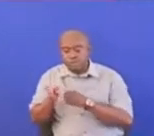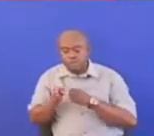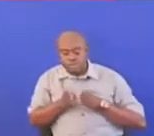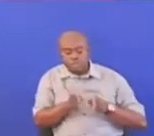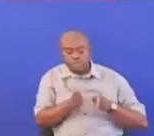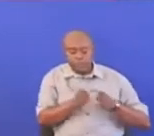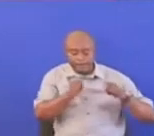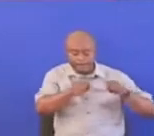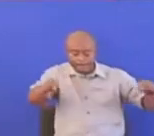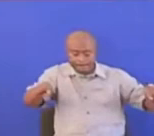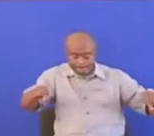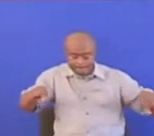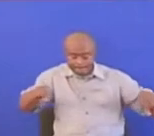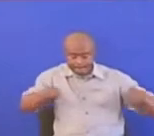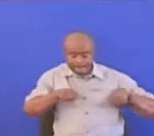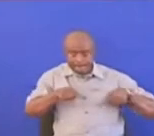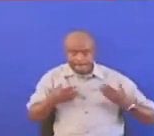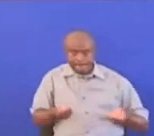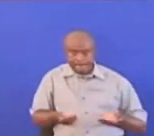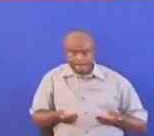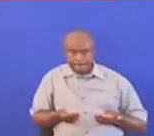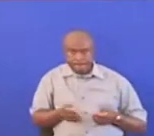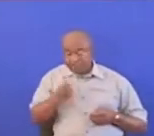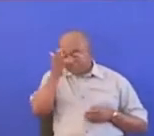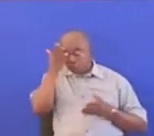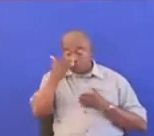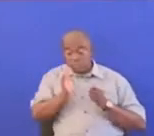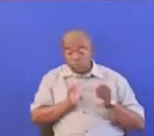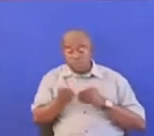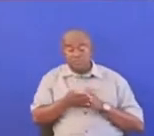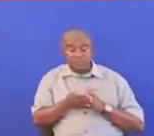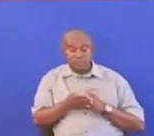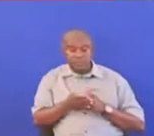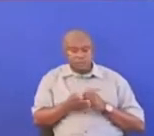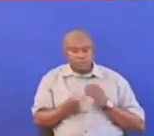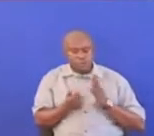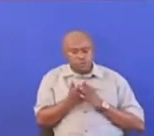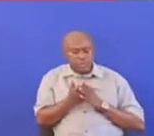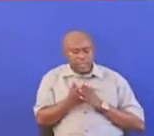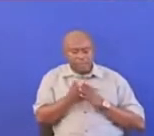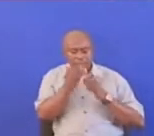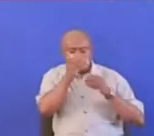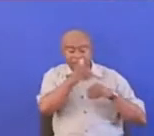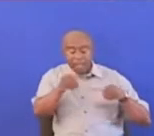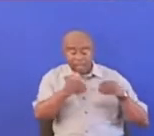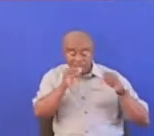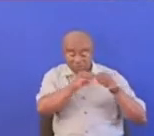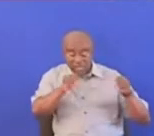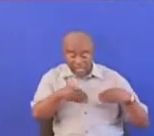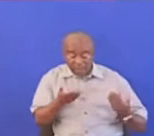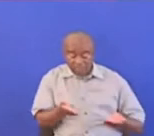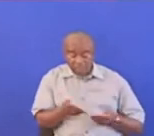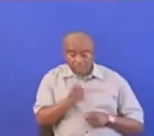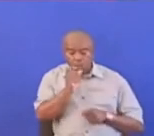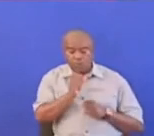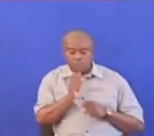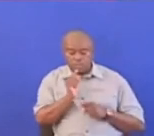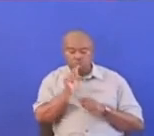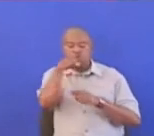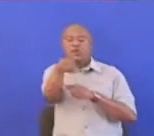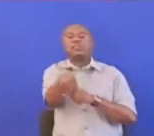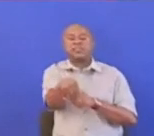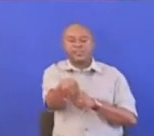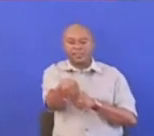sababu tunavyokuwa tumelegelegea ndio wananchi wanaingia kuwatoa, tunawatoa kwa gharama kubwa sana. Kwa hiyo tuhakikishe kwamba tumejikinga kabla